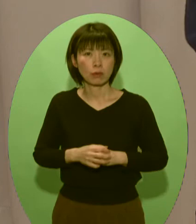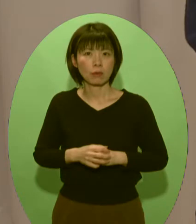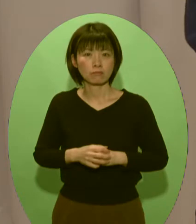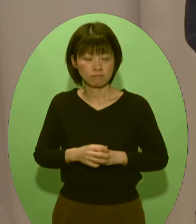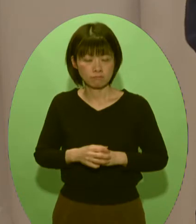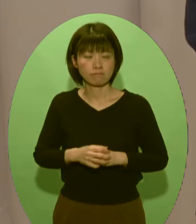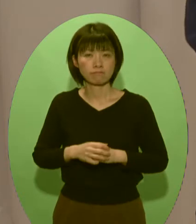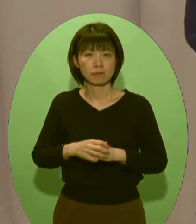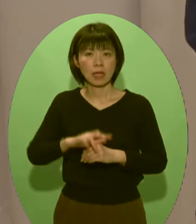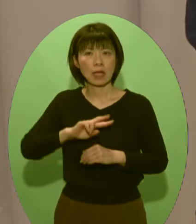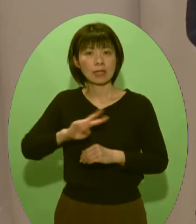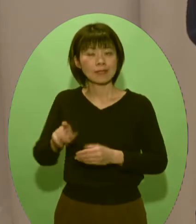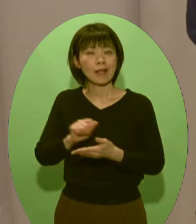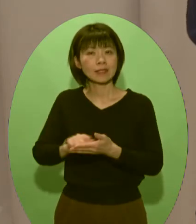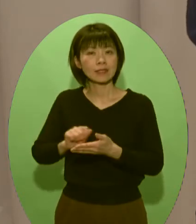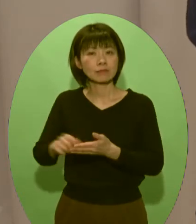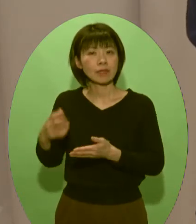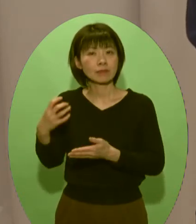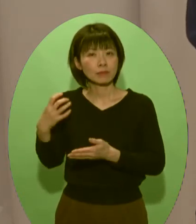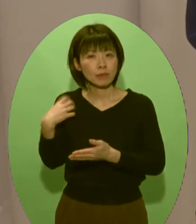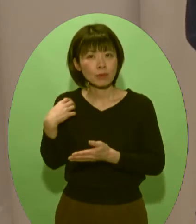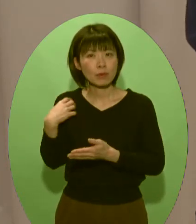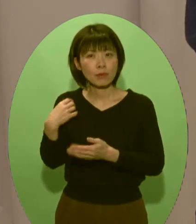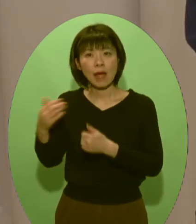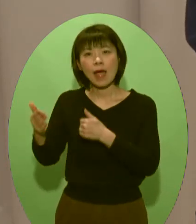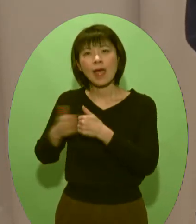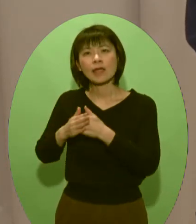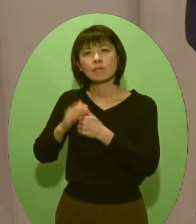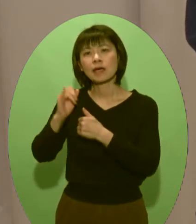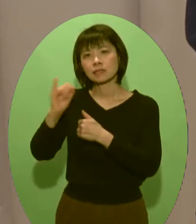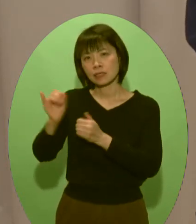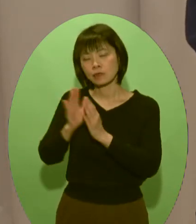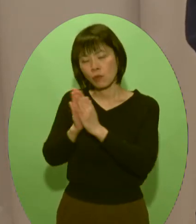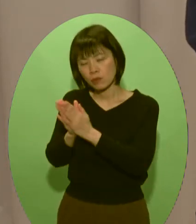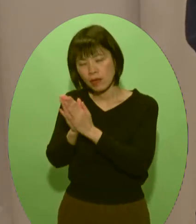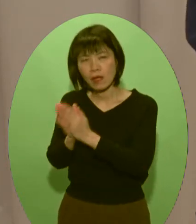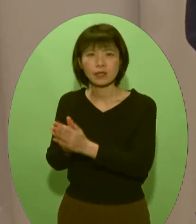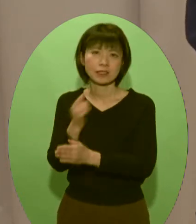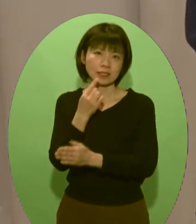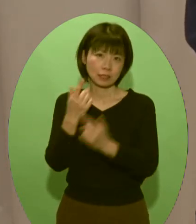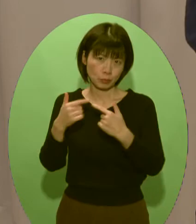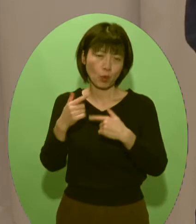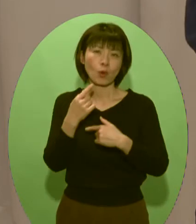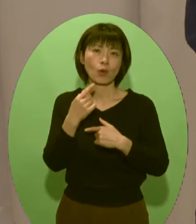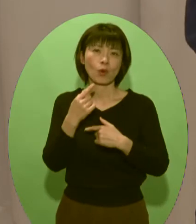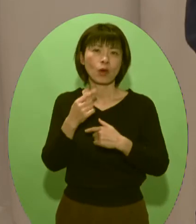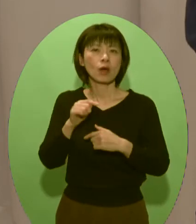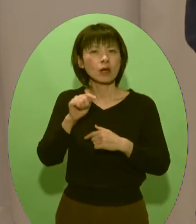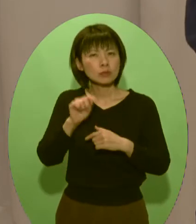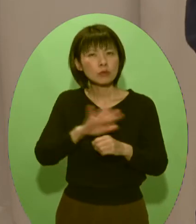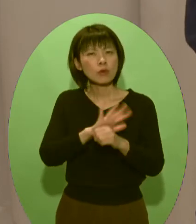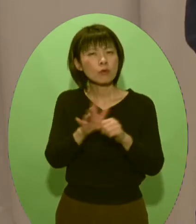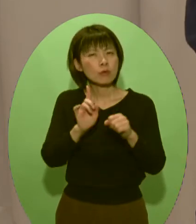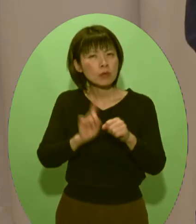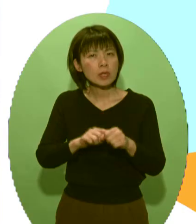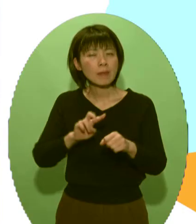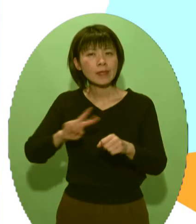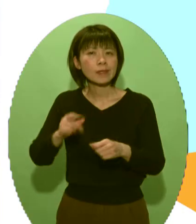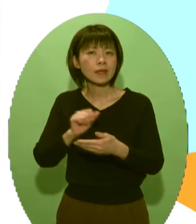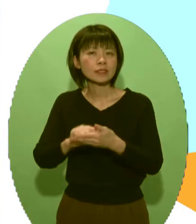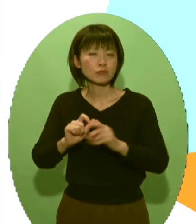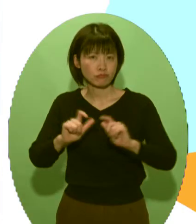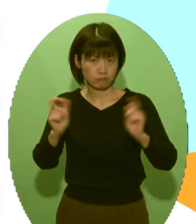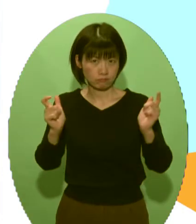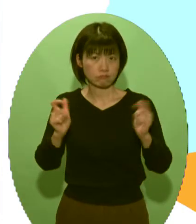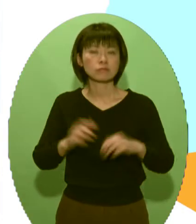う書類の代筆とか通常ヘルパーさんにお願いはしてるんですけども、そういうものがだいぶ増えてきました。それ